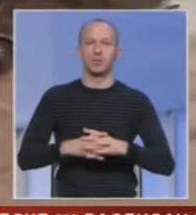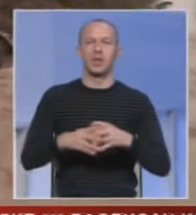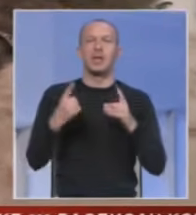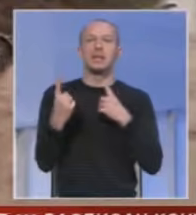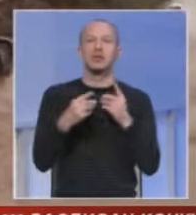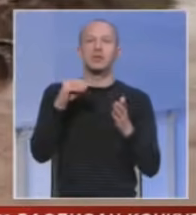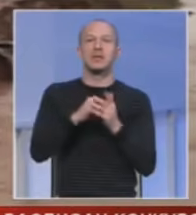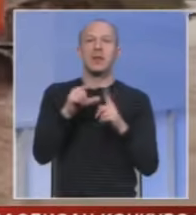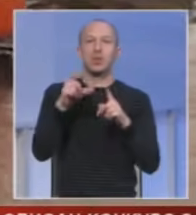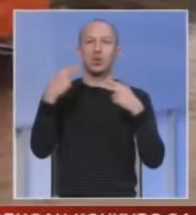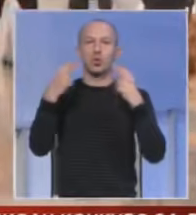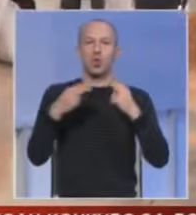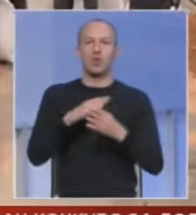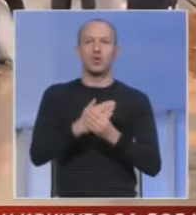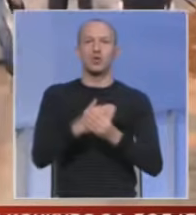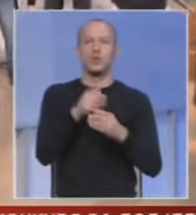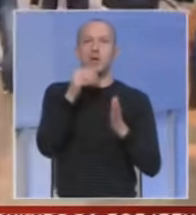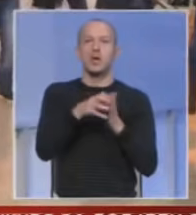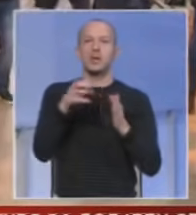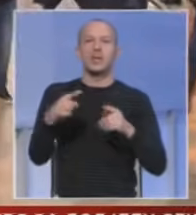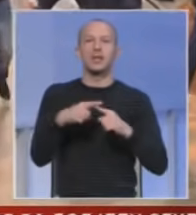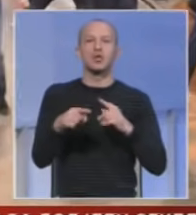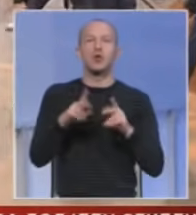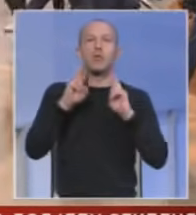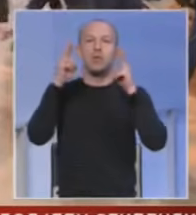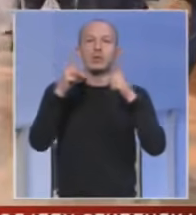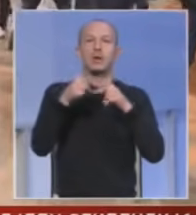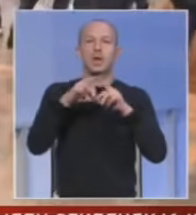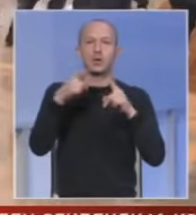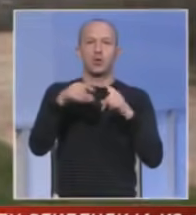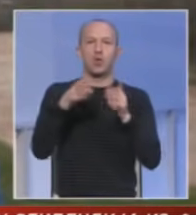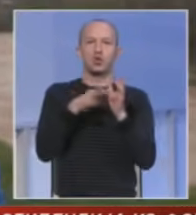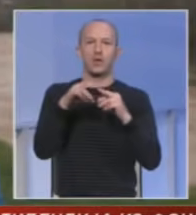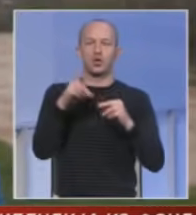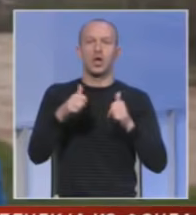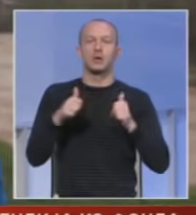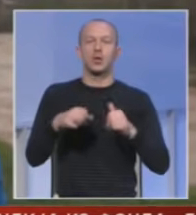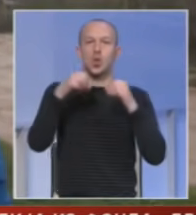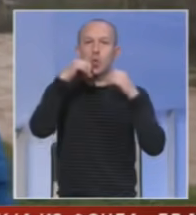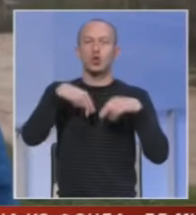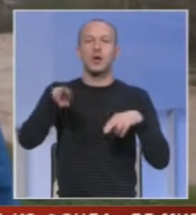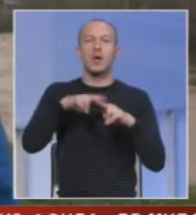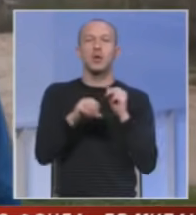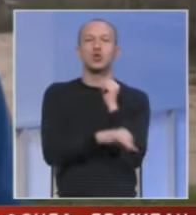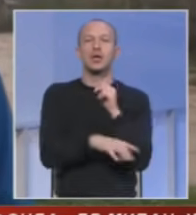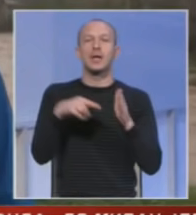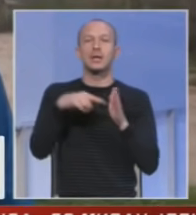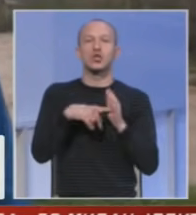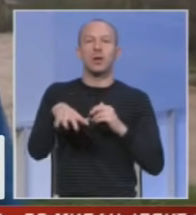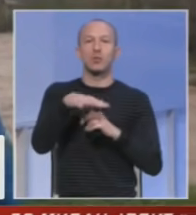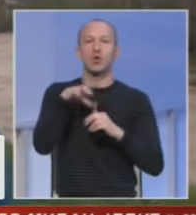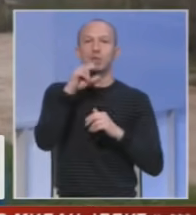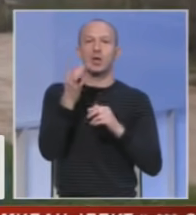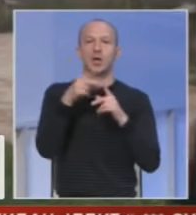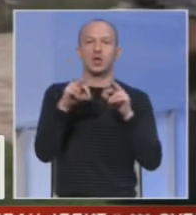Situacija je stavljena pod kontrolu, međutim i dalje je kritično kod mosta Ratko Močević. Trenutno ugrožena, najugroženija tačka na području opštine